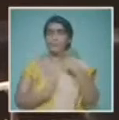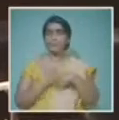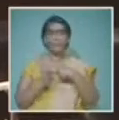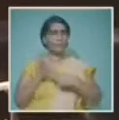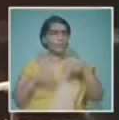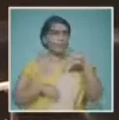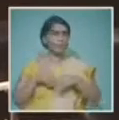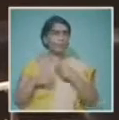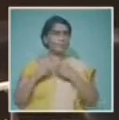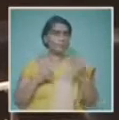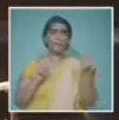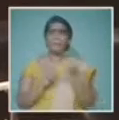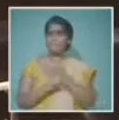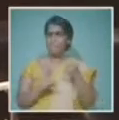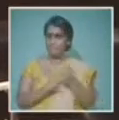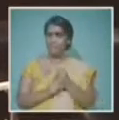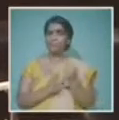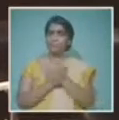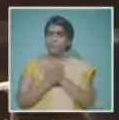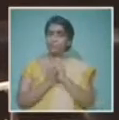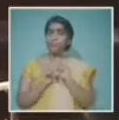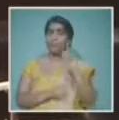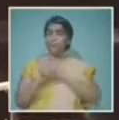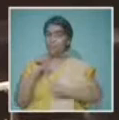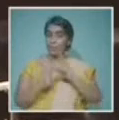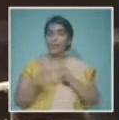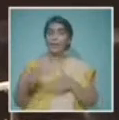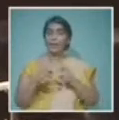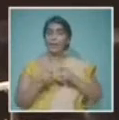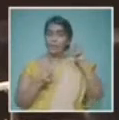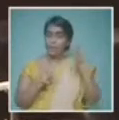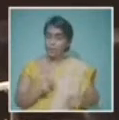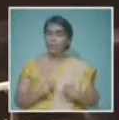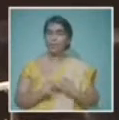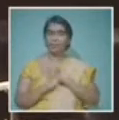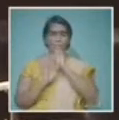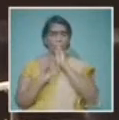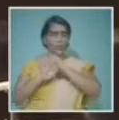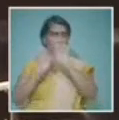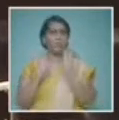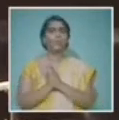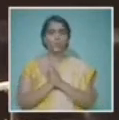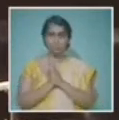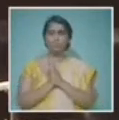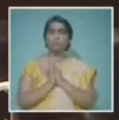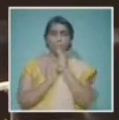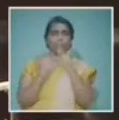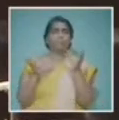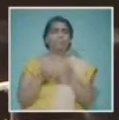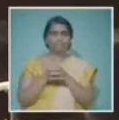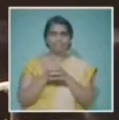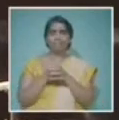දේශපාලන සංස්කෘතියට ඇති කරන බලපෑම, මුළු පාර්ලිමේන්තුවත් කැබිනට් මණ්ඩලයත් හුදු ආයතන බවට පරිවර්තනය